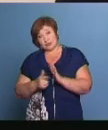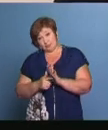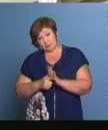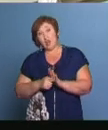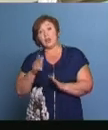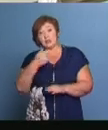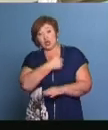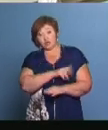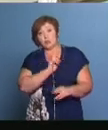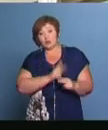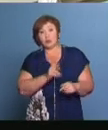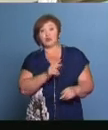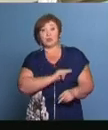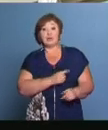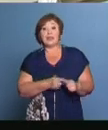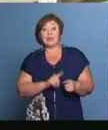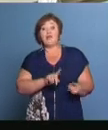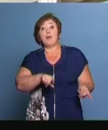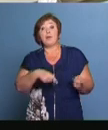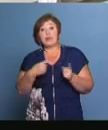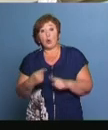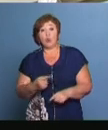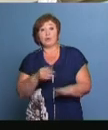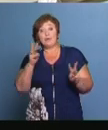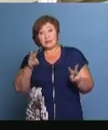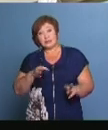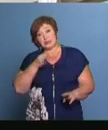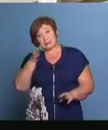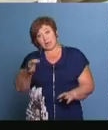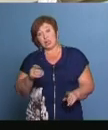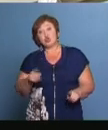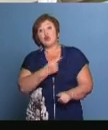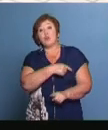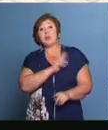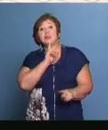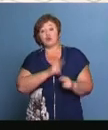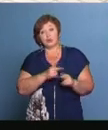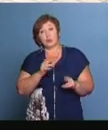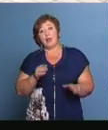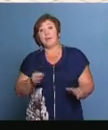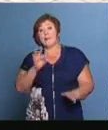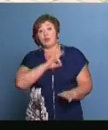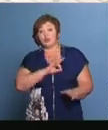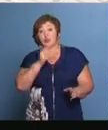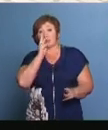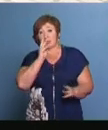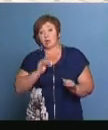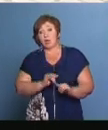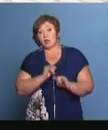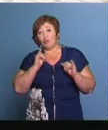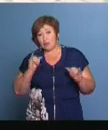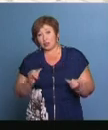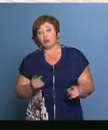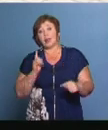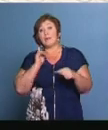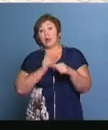7. От этого перевода, отметил министр, выиграют сами медсестры. Как сотрудники медучреждений, зарплата у них будет выше. К